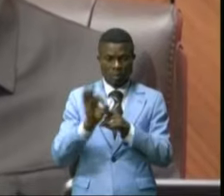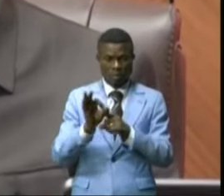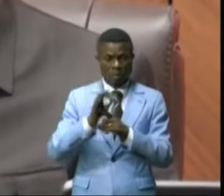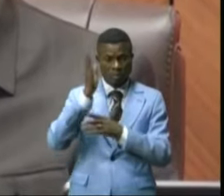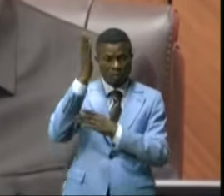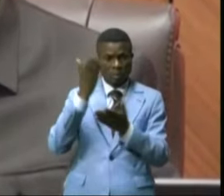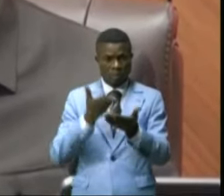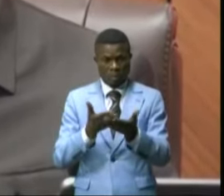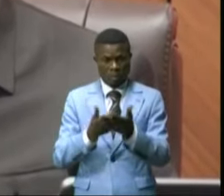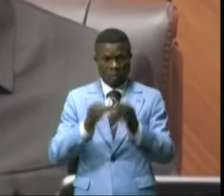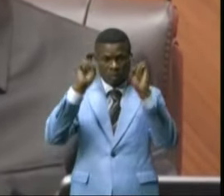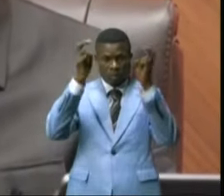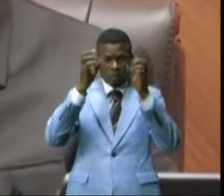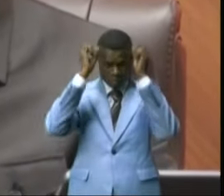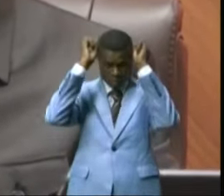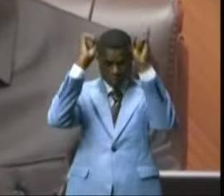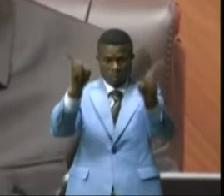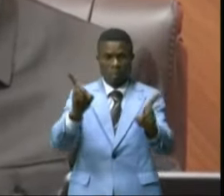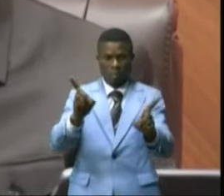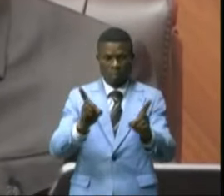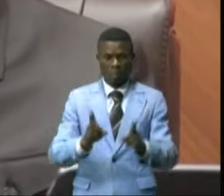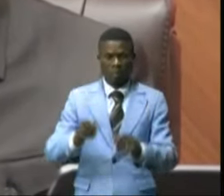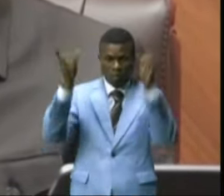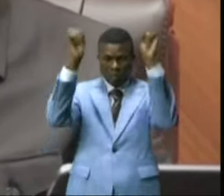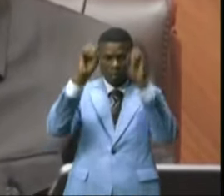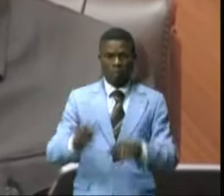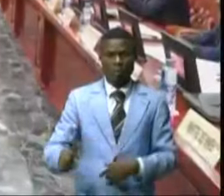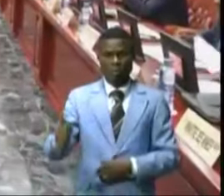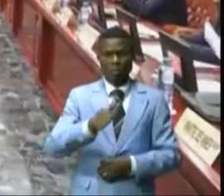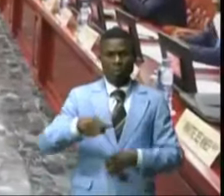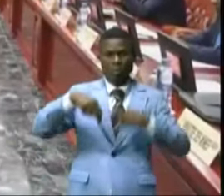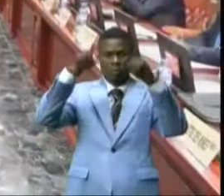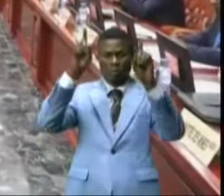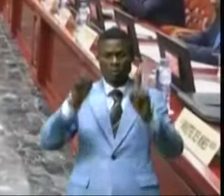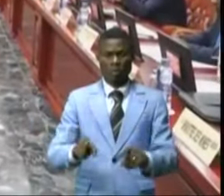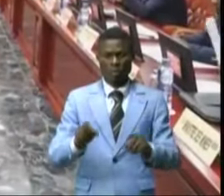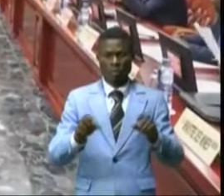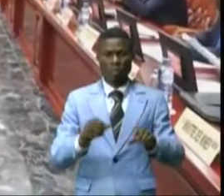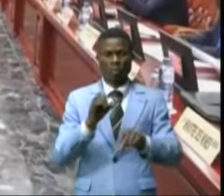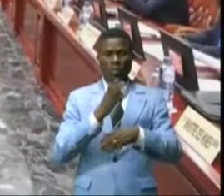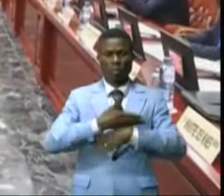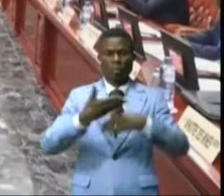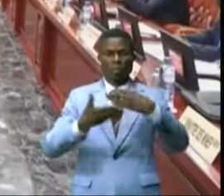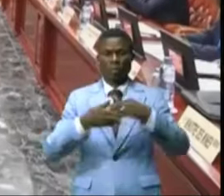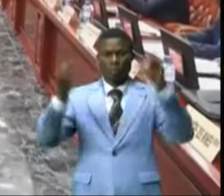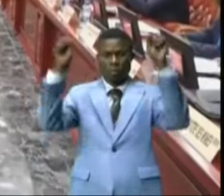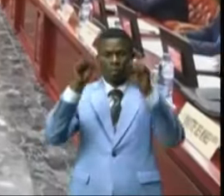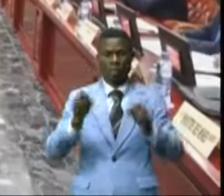thème l'éducation en Afrique au 21e siècle, construire des systèmes éducatifs